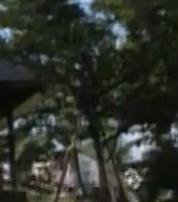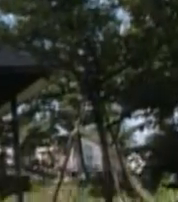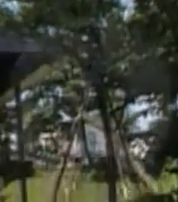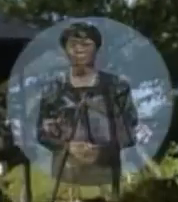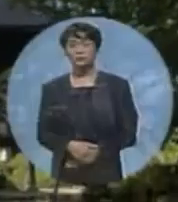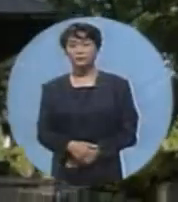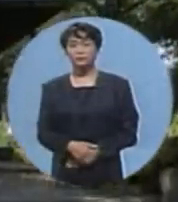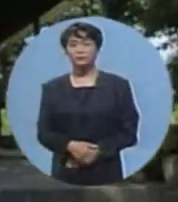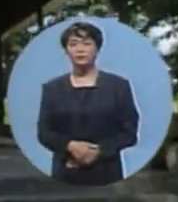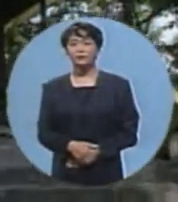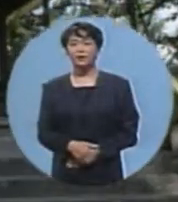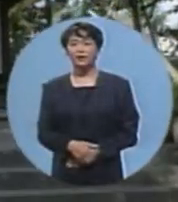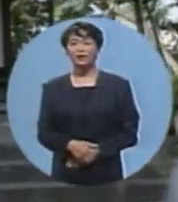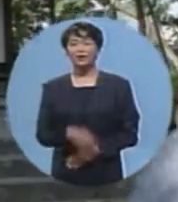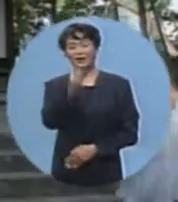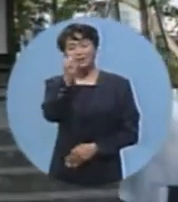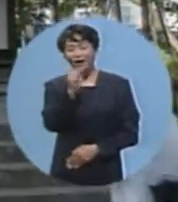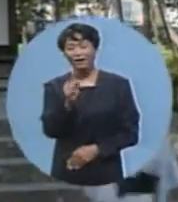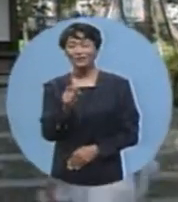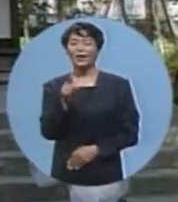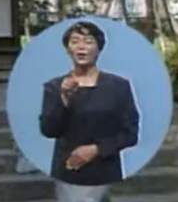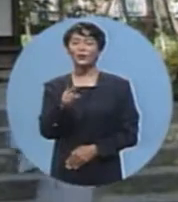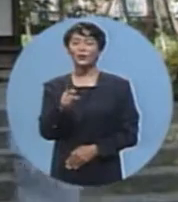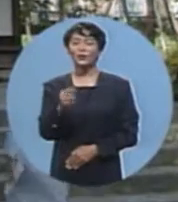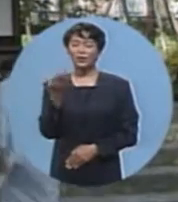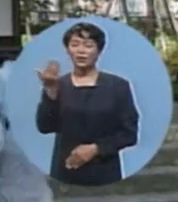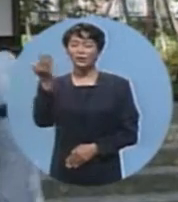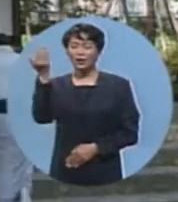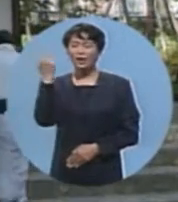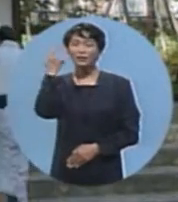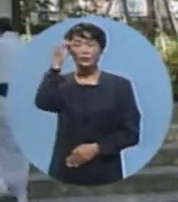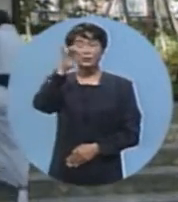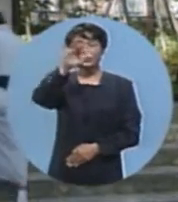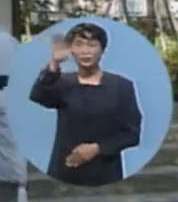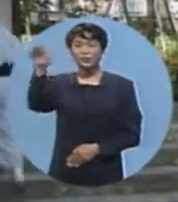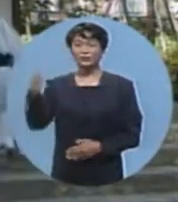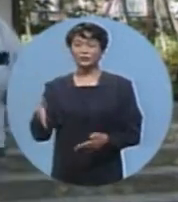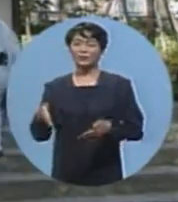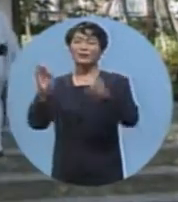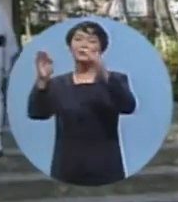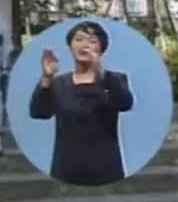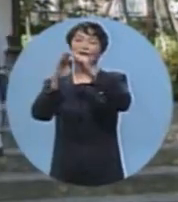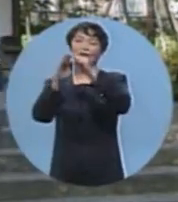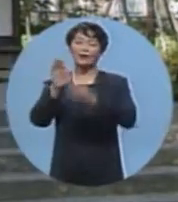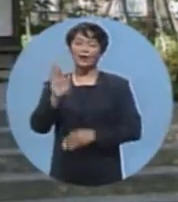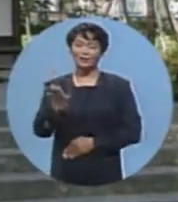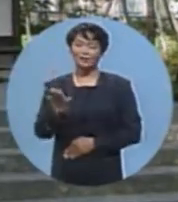あ、なんだ、こんなところにご先祖様を忍ばせる建物があったんだ。